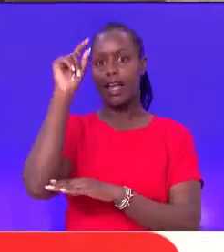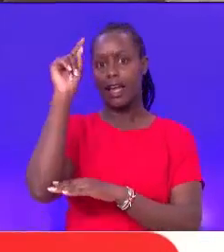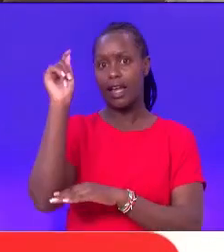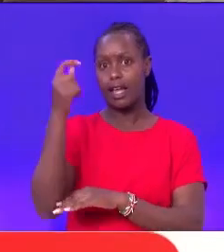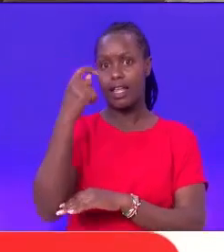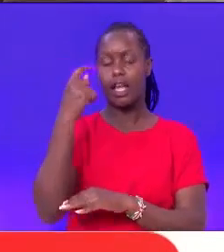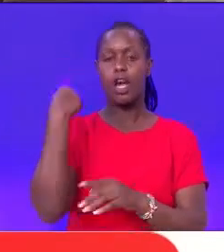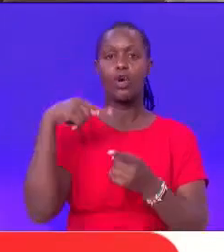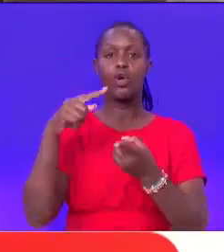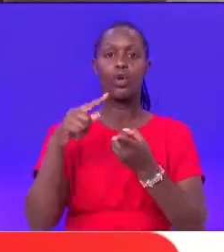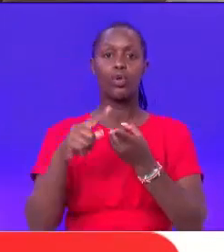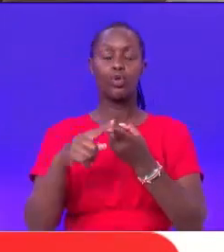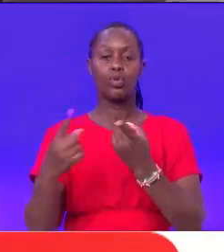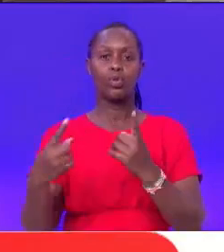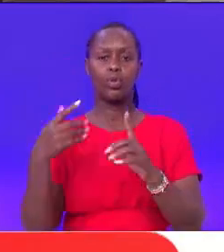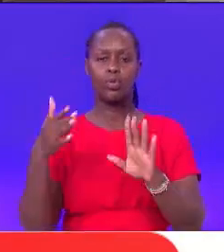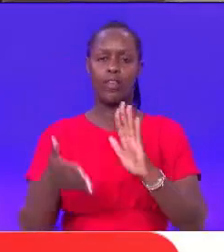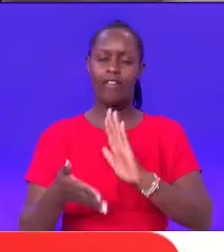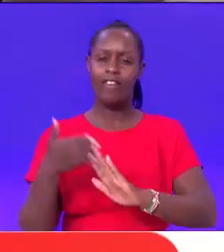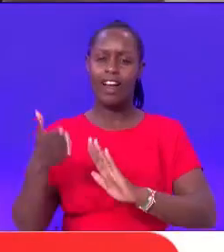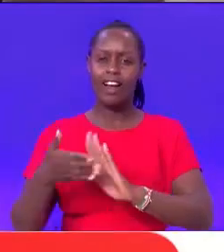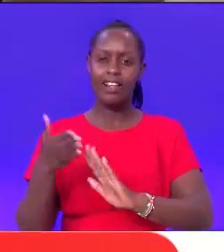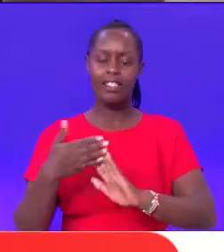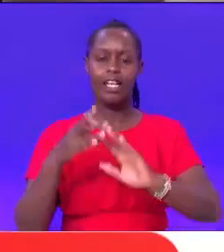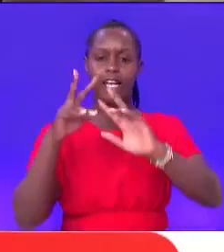bridges so that residents are not